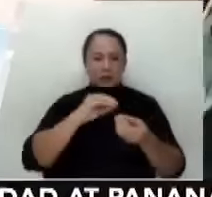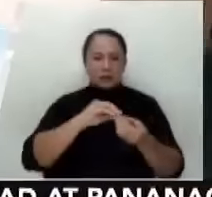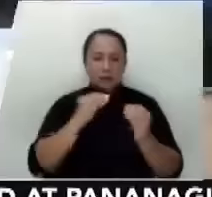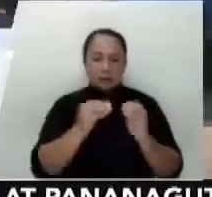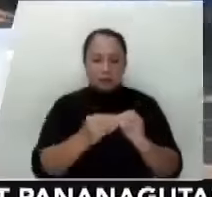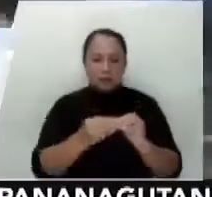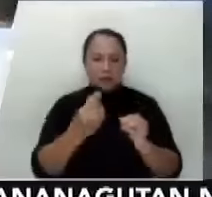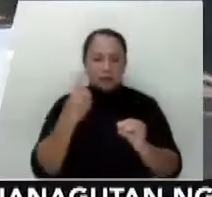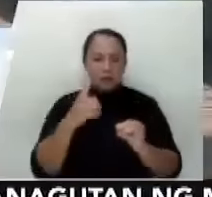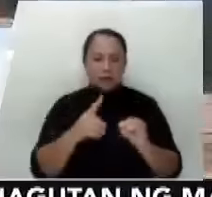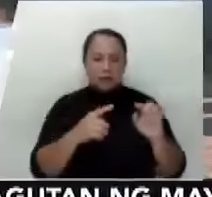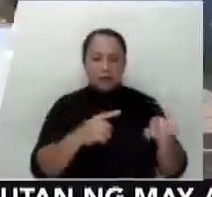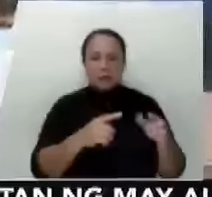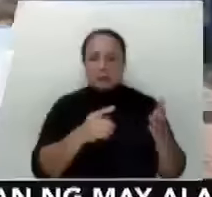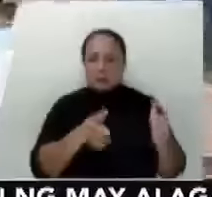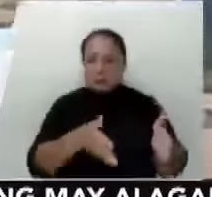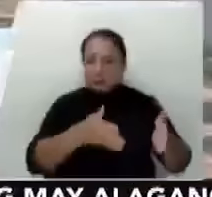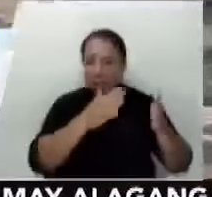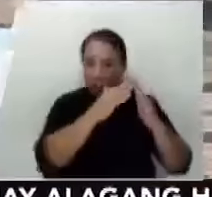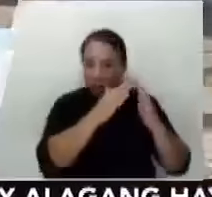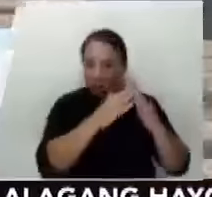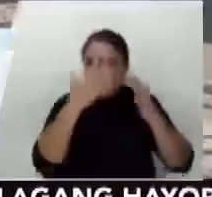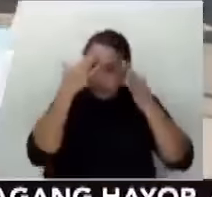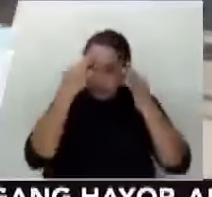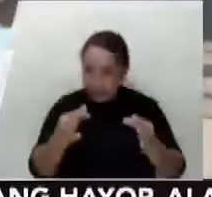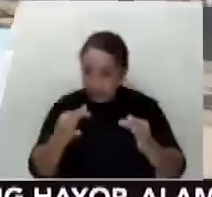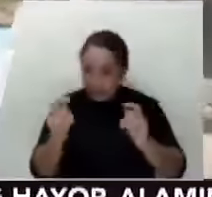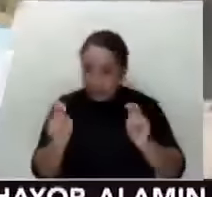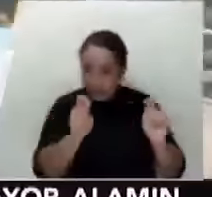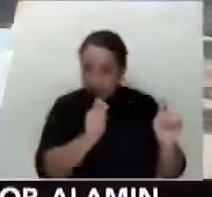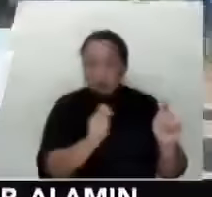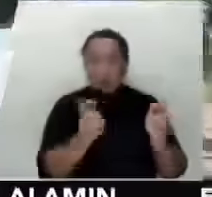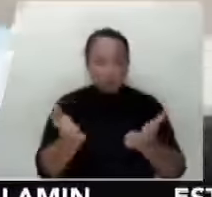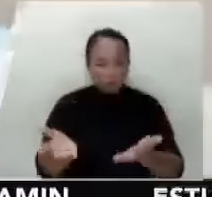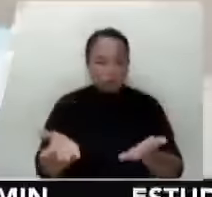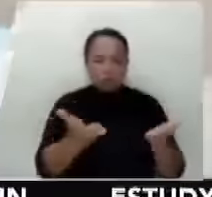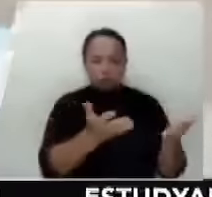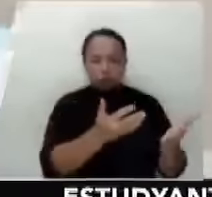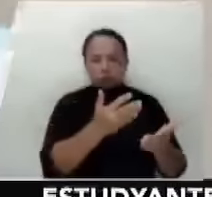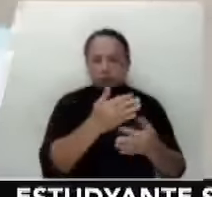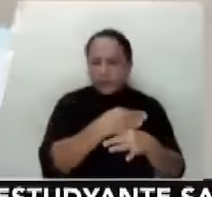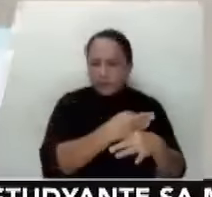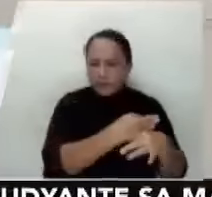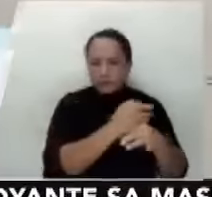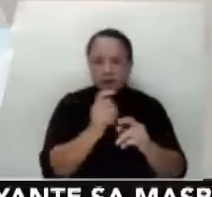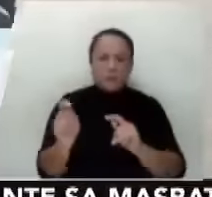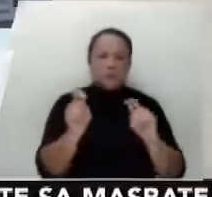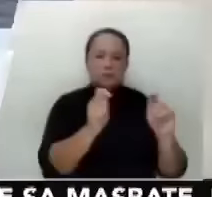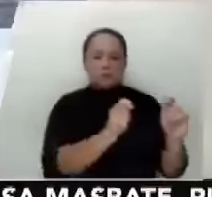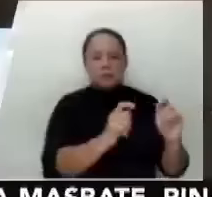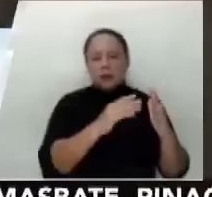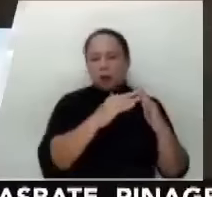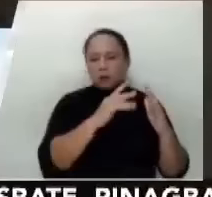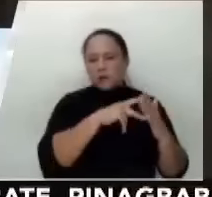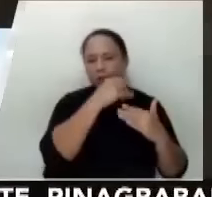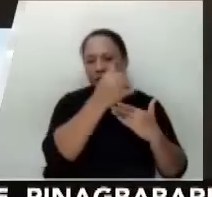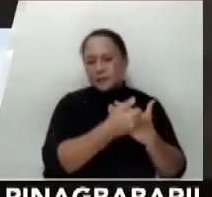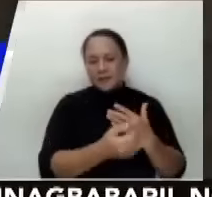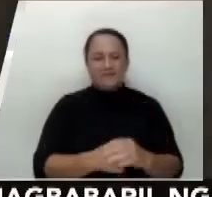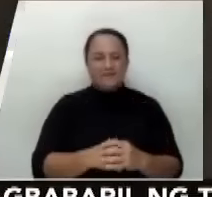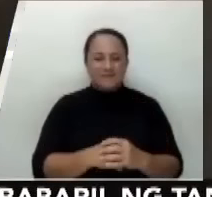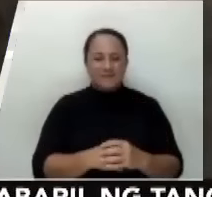unit. At kung makakapagdesisyon na ang pamilya, saka pagugulong ang pag-aasikaso para makalipat sa housing project si Mang Rufino.